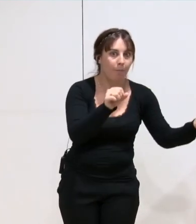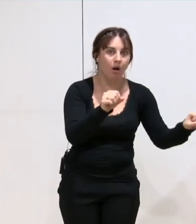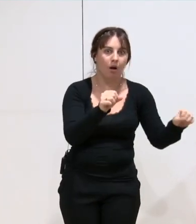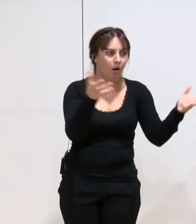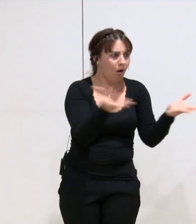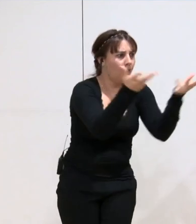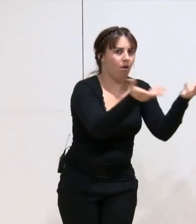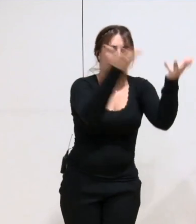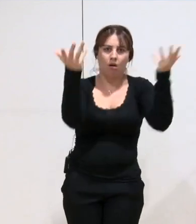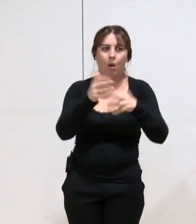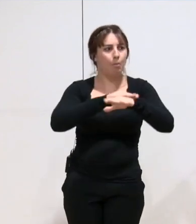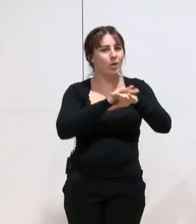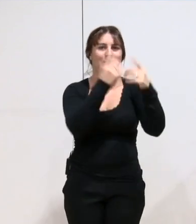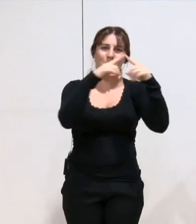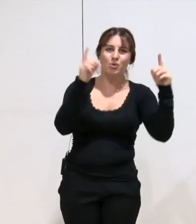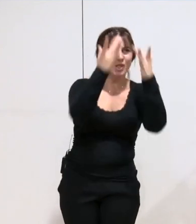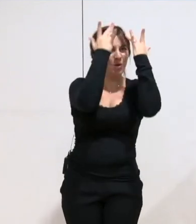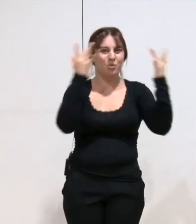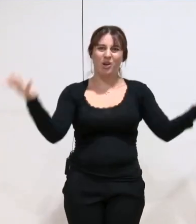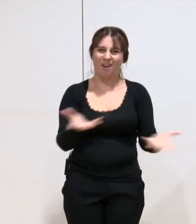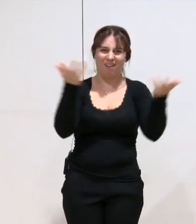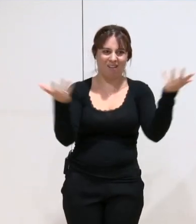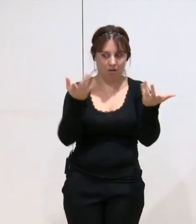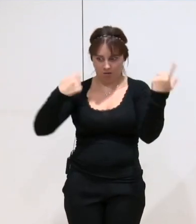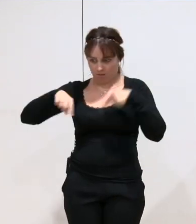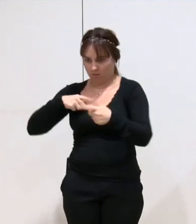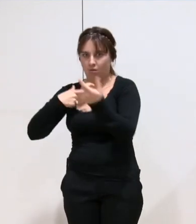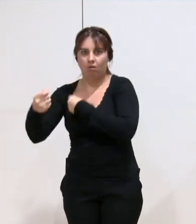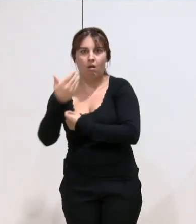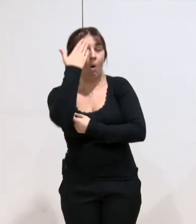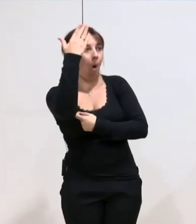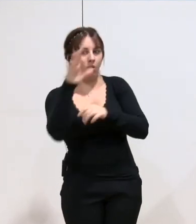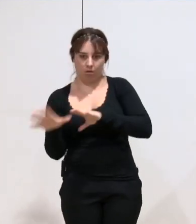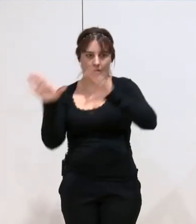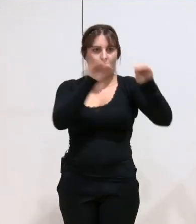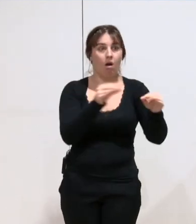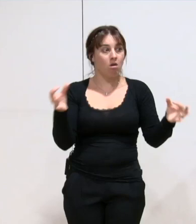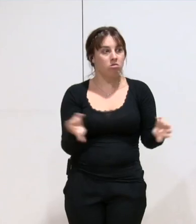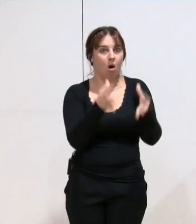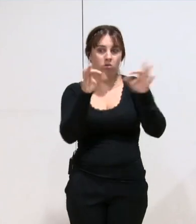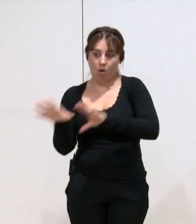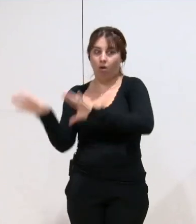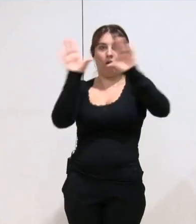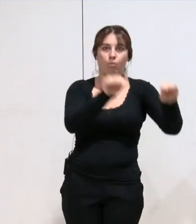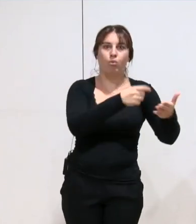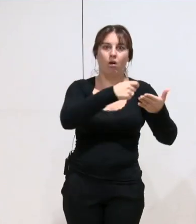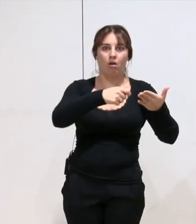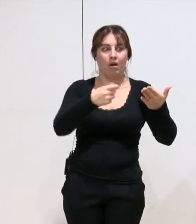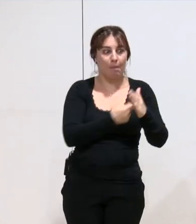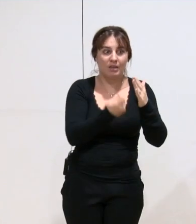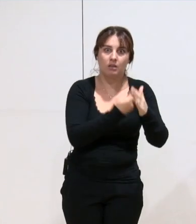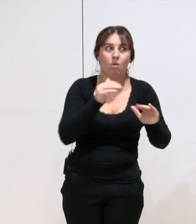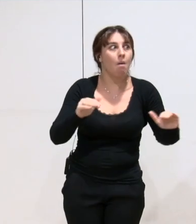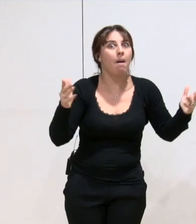cette politique en matière musicale et culturelle, est-ce qu'il n'y a pas des salles qui pourraient ponctuellement accueillir ces formations?